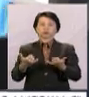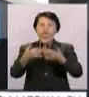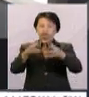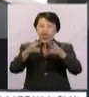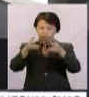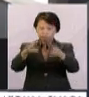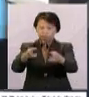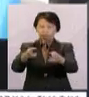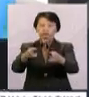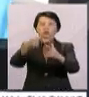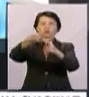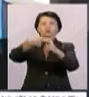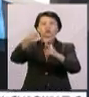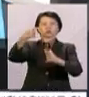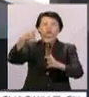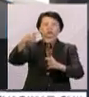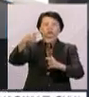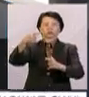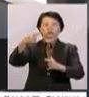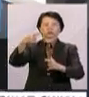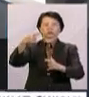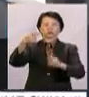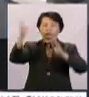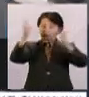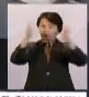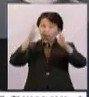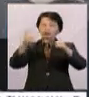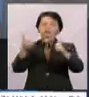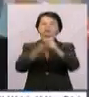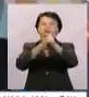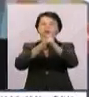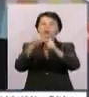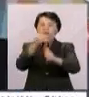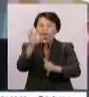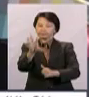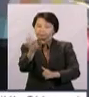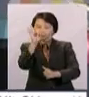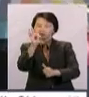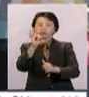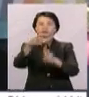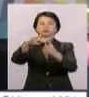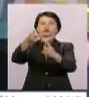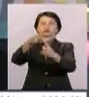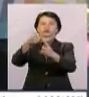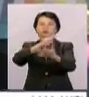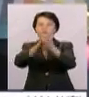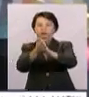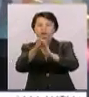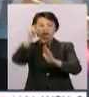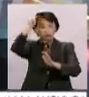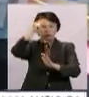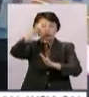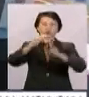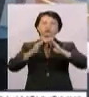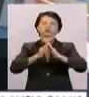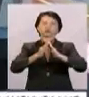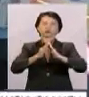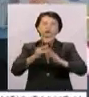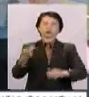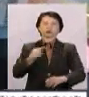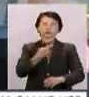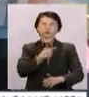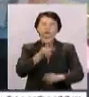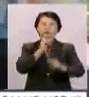pelancaran bulan kebangsaan yang pertama dan dipilih negeri Pulau Pinang. Kita ucapkan terima